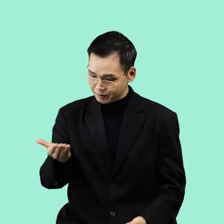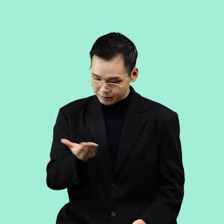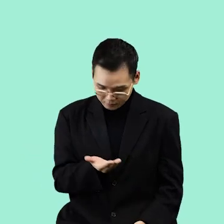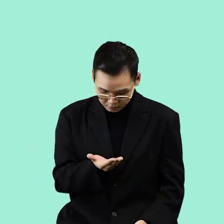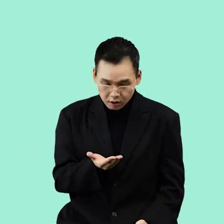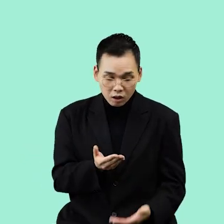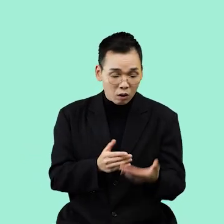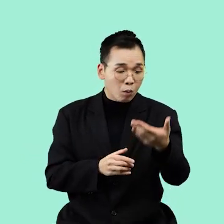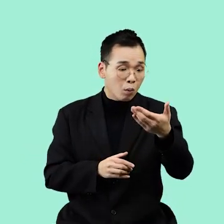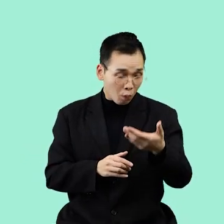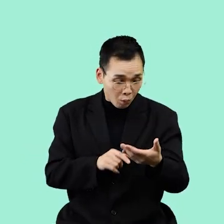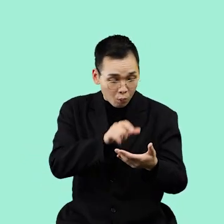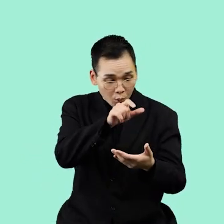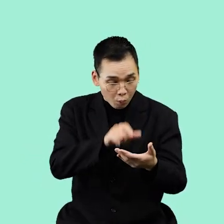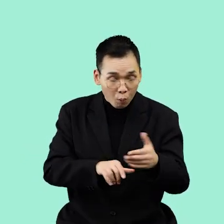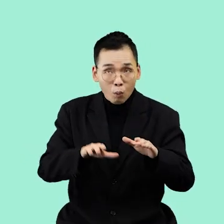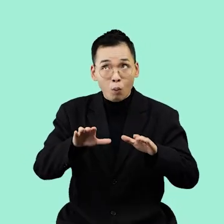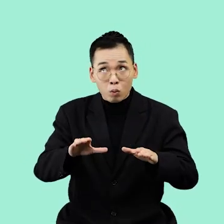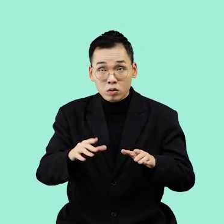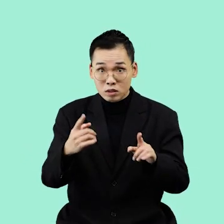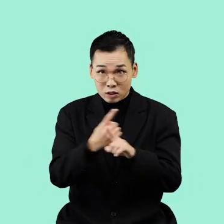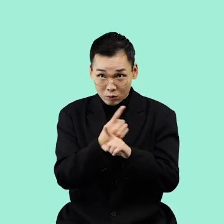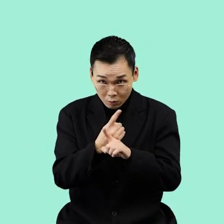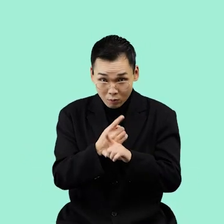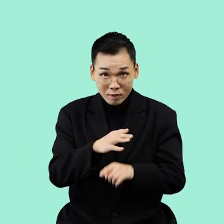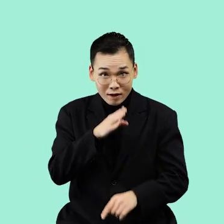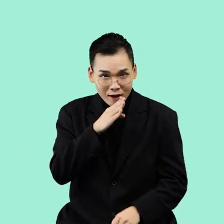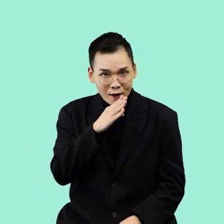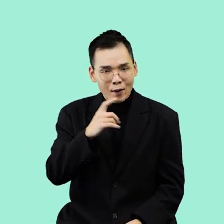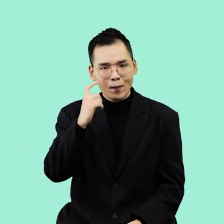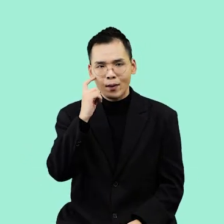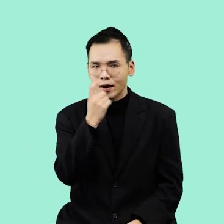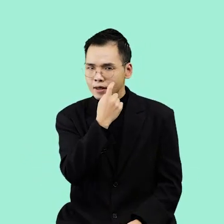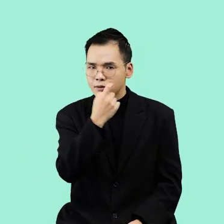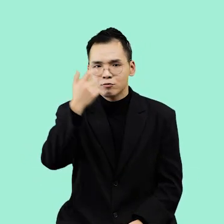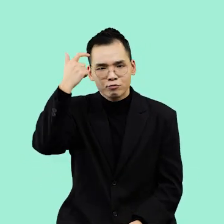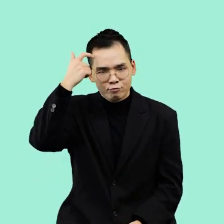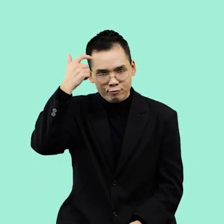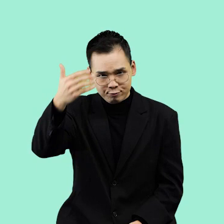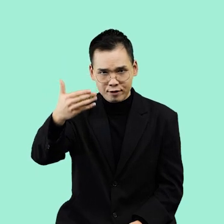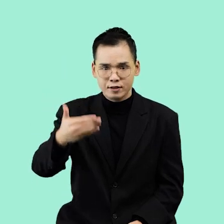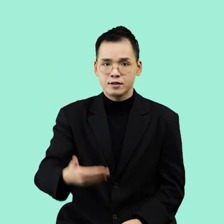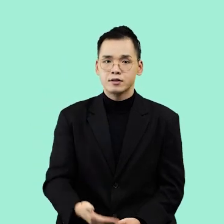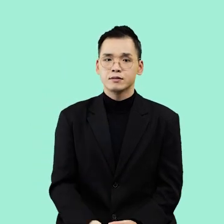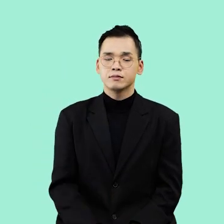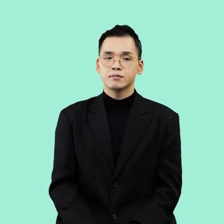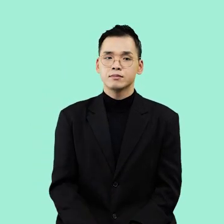명단을 보고 서비스를 받을 환자가 맞는지 다시 한번 확인합니다.